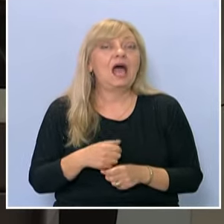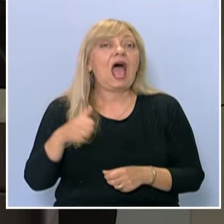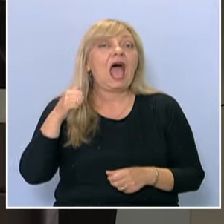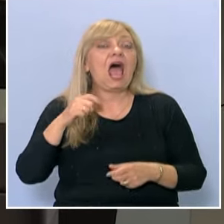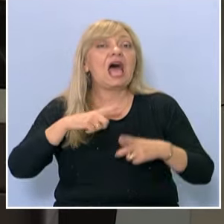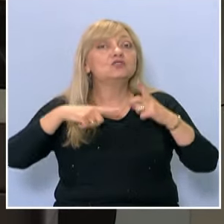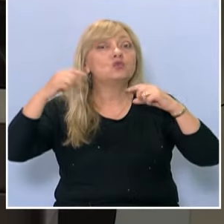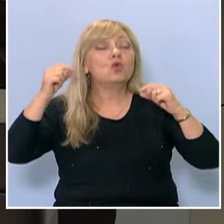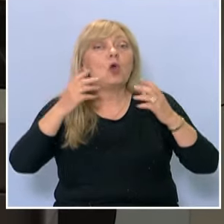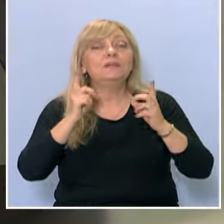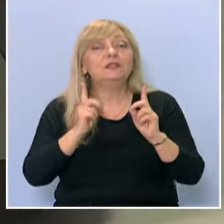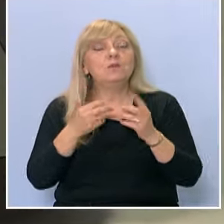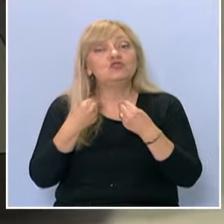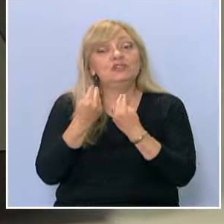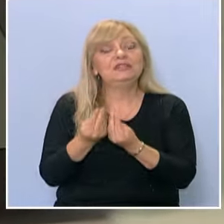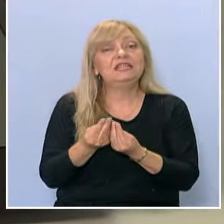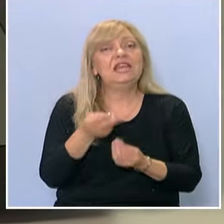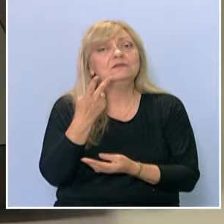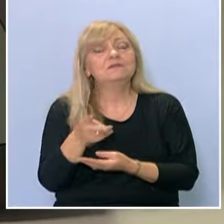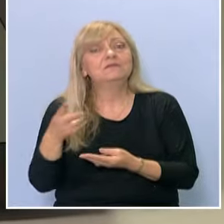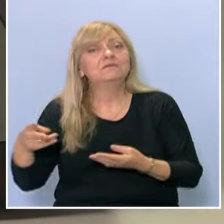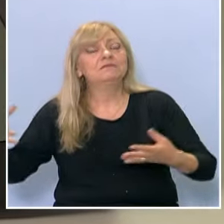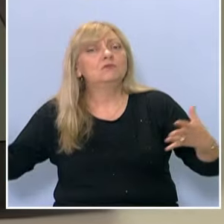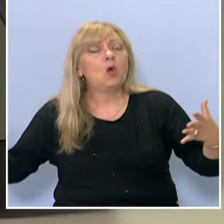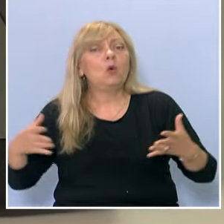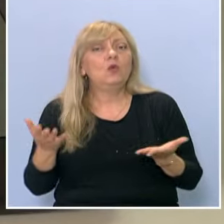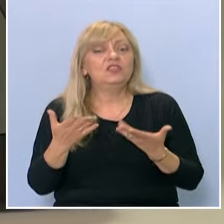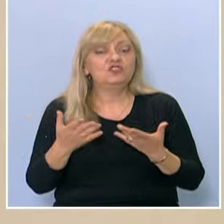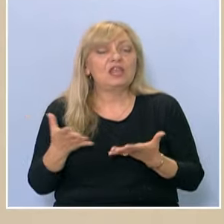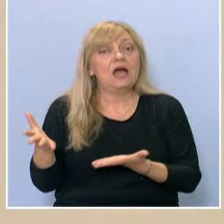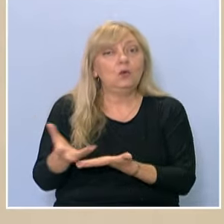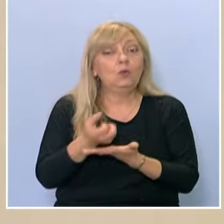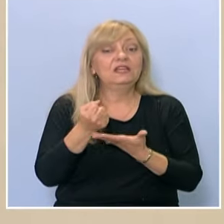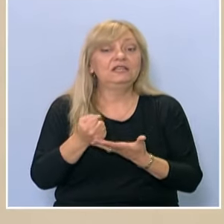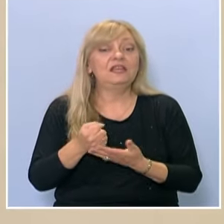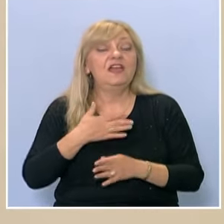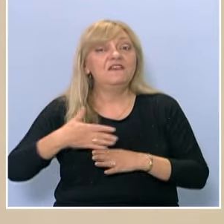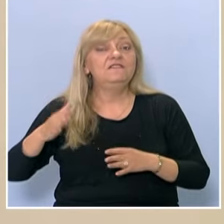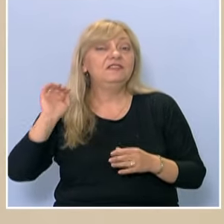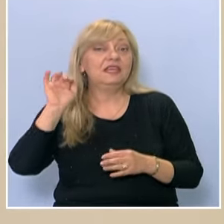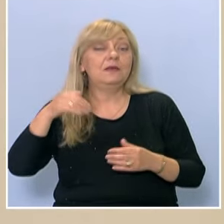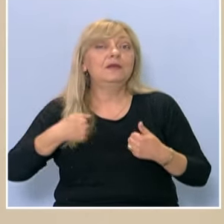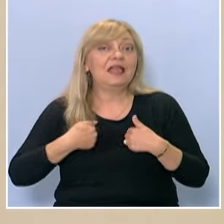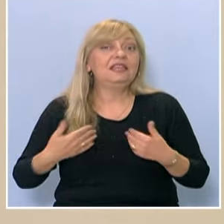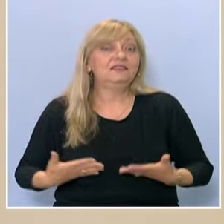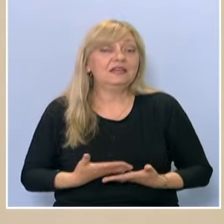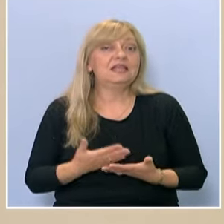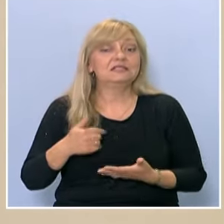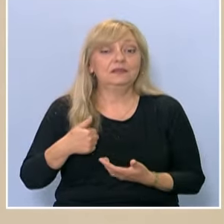даде много неща, нови открития. Астрономията винаги е била интересна за мен. Още от малка